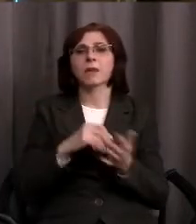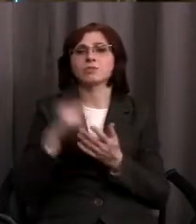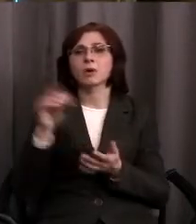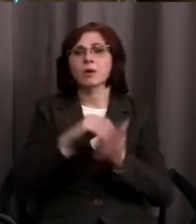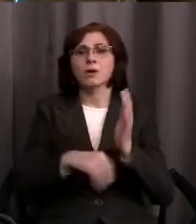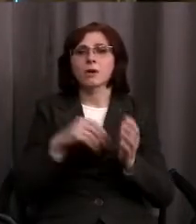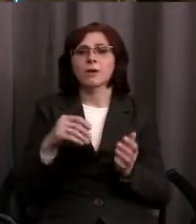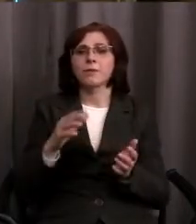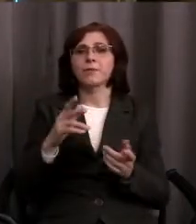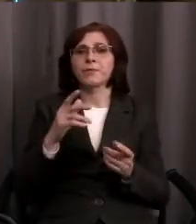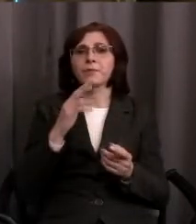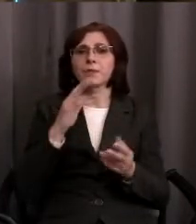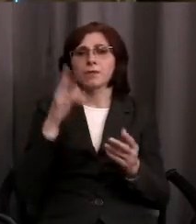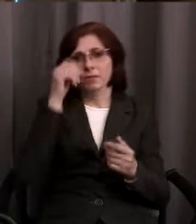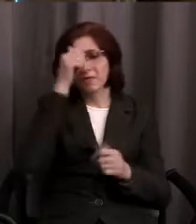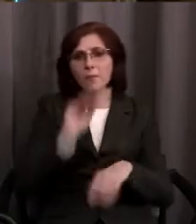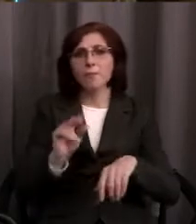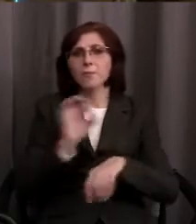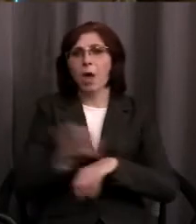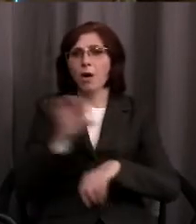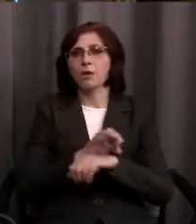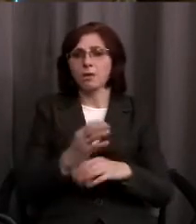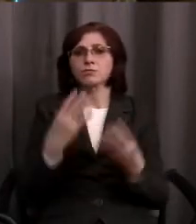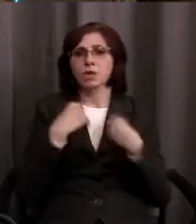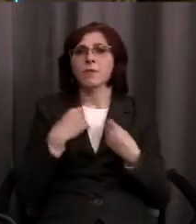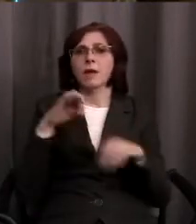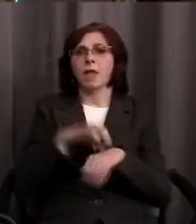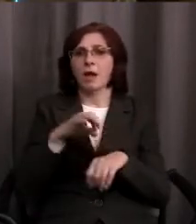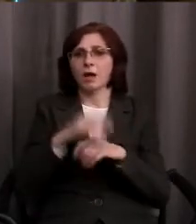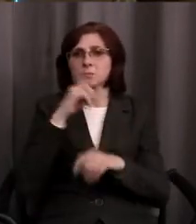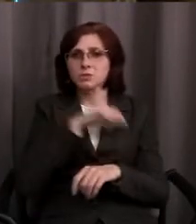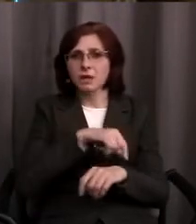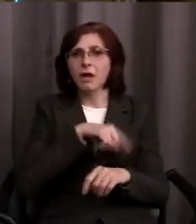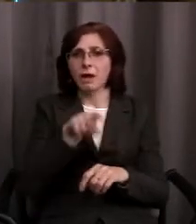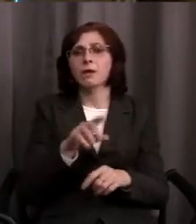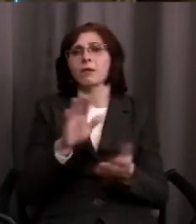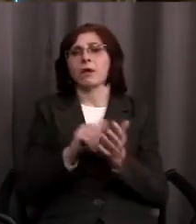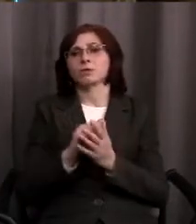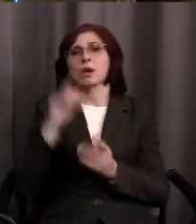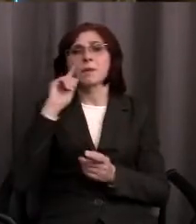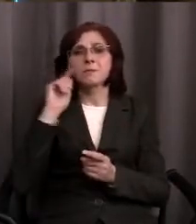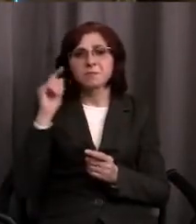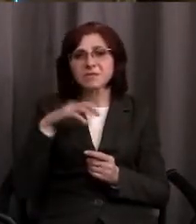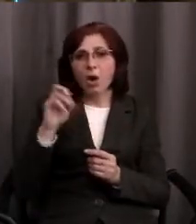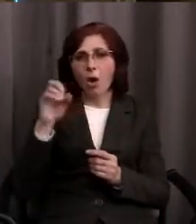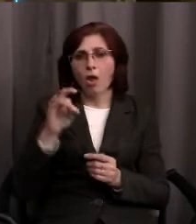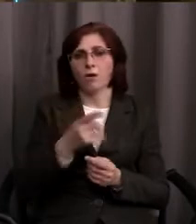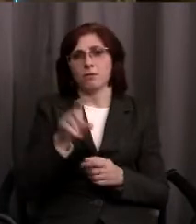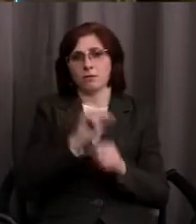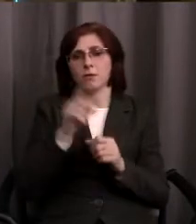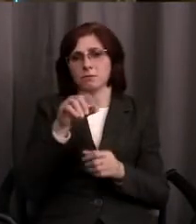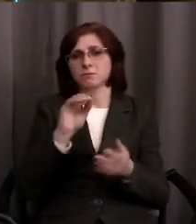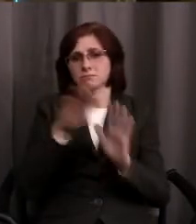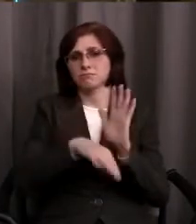kontrakt, nie kontrakt, a właśnie projekt, w którym przyjmuje lekarz psychiatra, w którym przyjmuje psycholog z testami właśnie zagarowymi